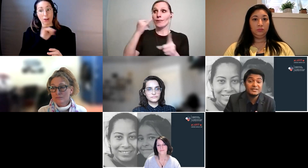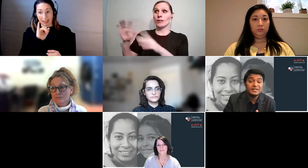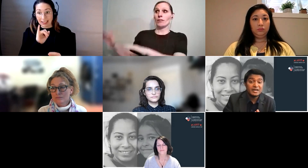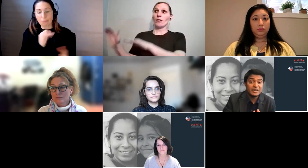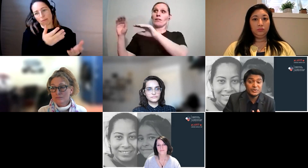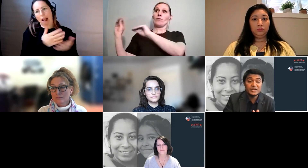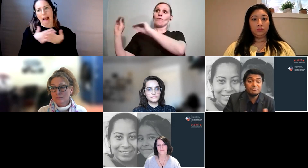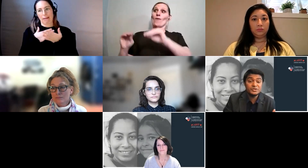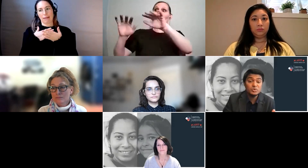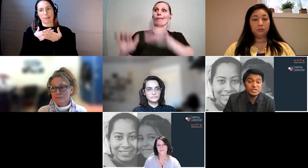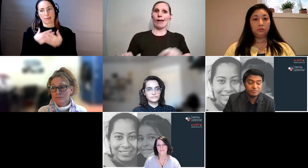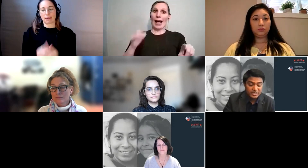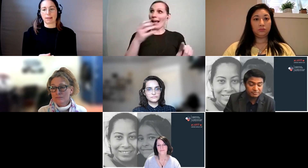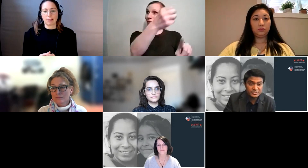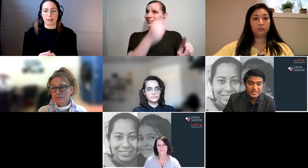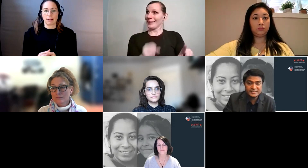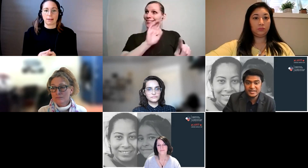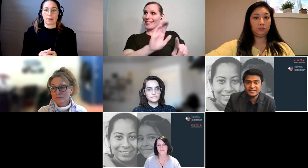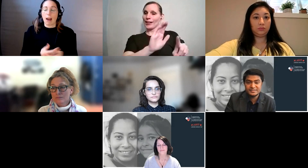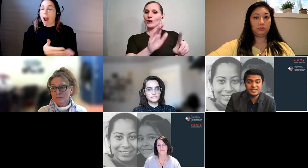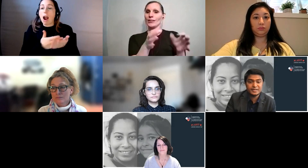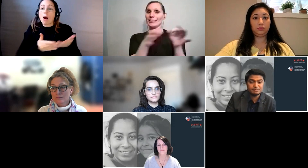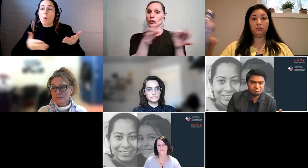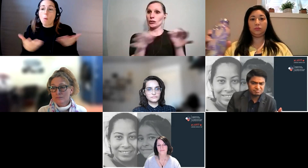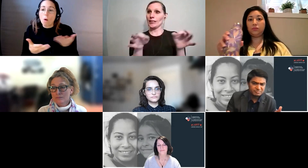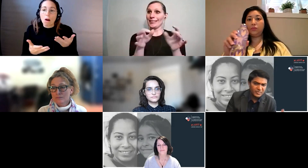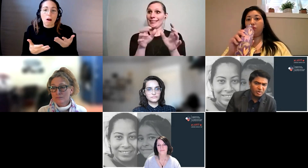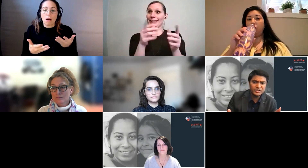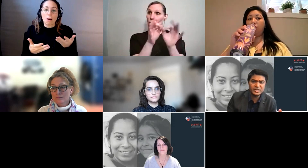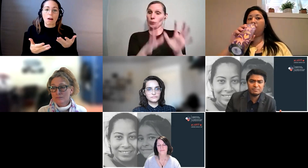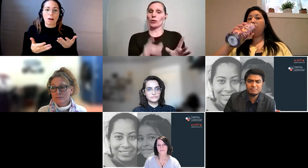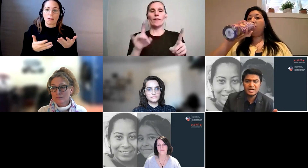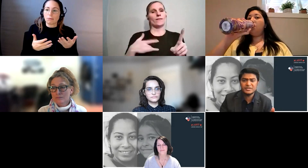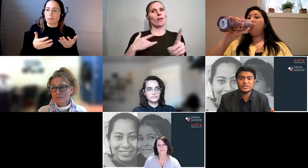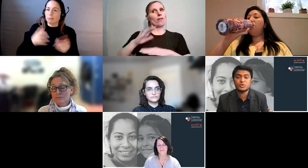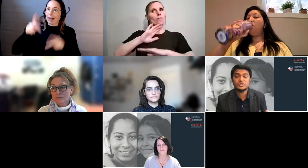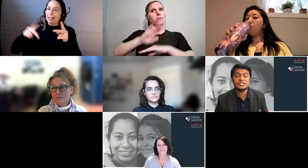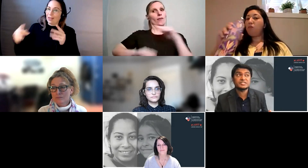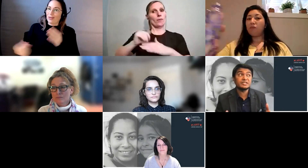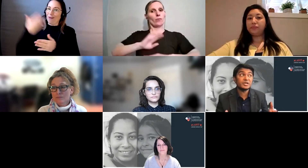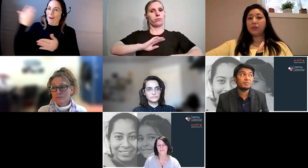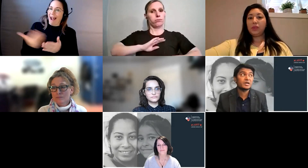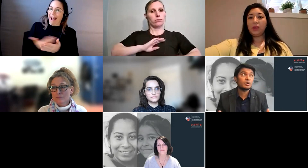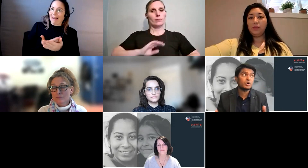Donc, qui pourraient aider à souhaiter la bienvenue aux nouvelles arrivants Rohingyas.